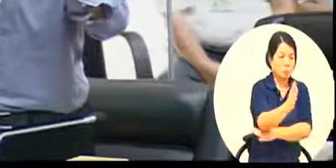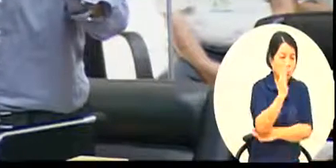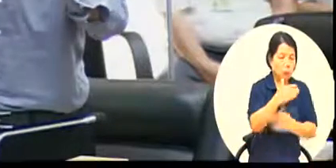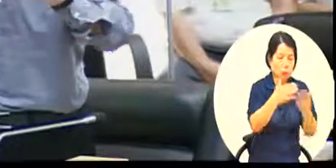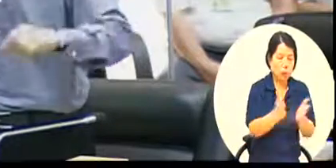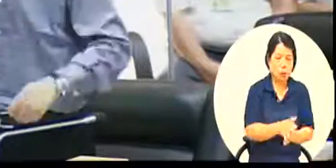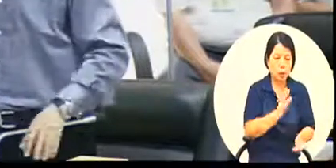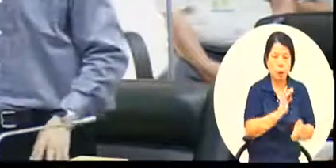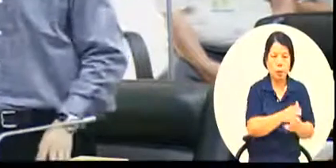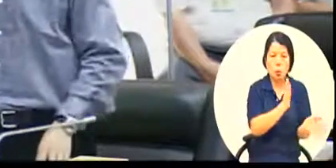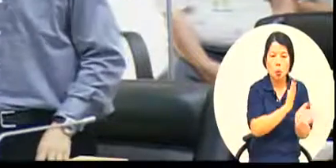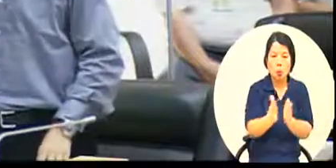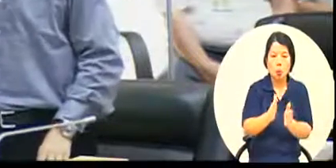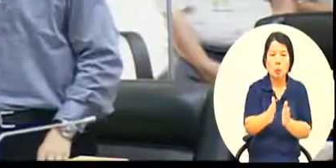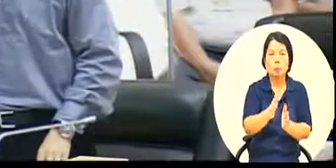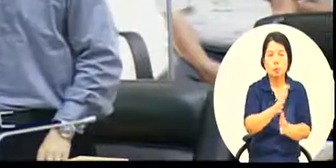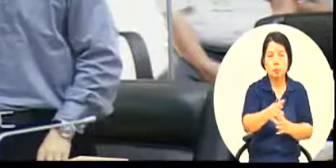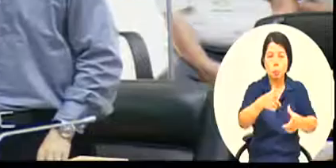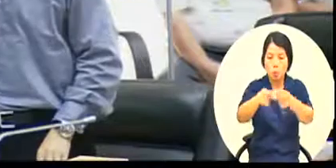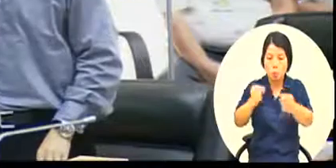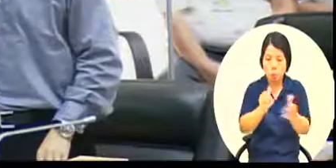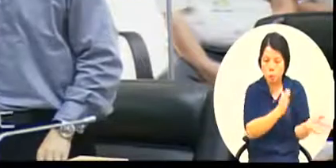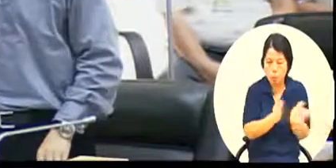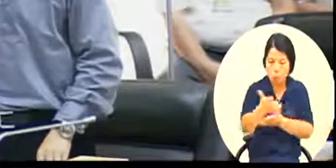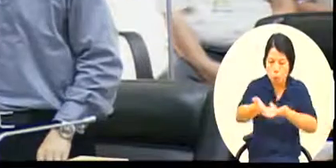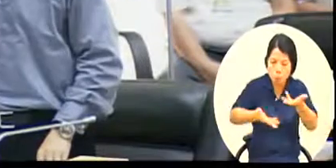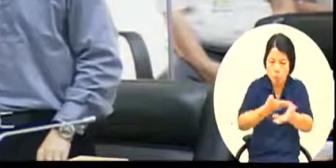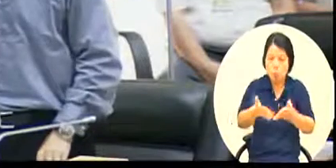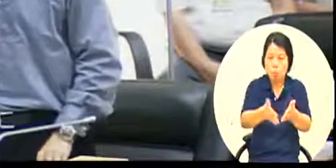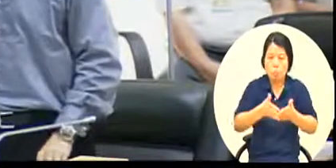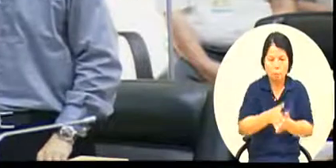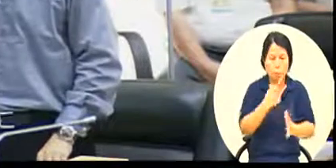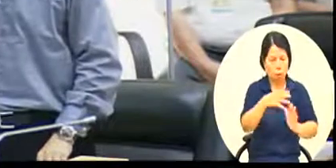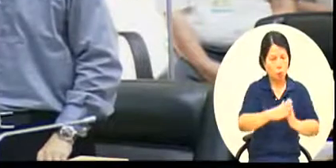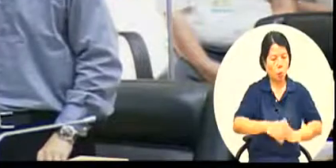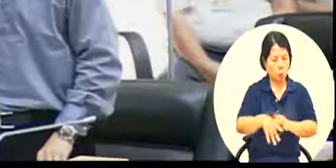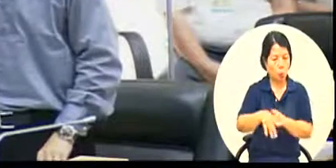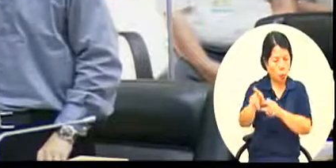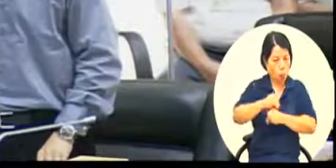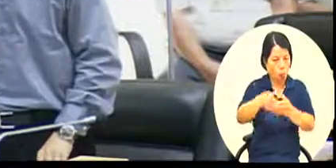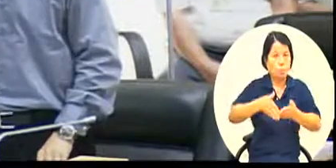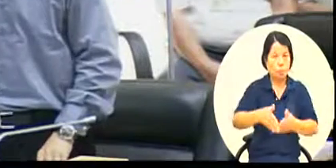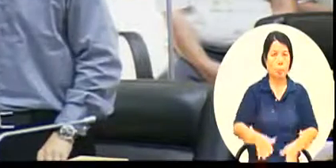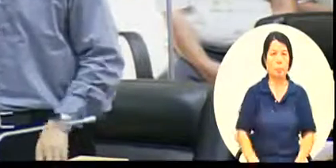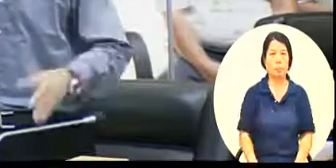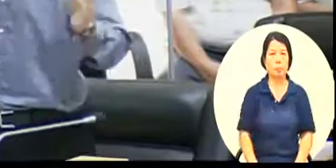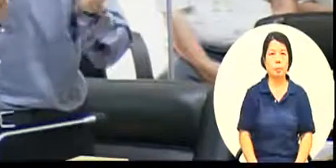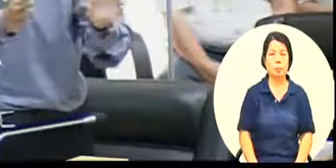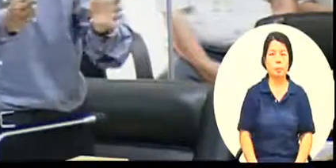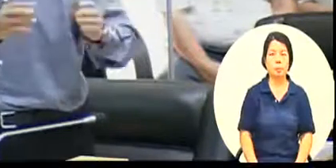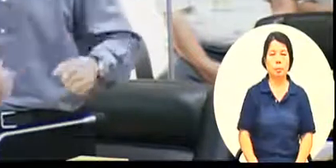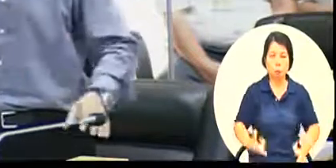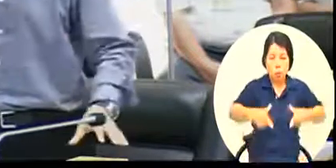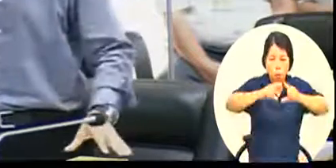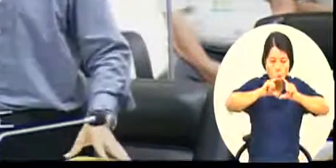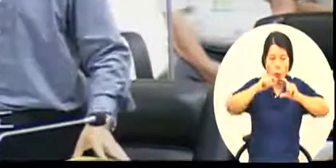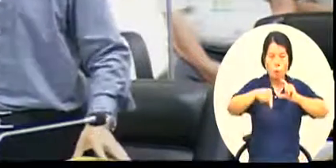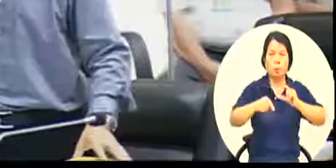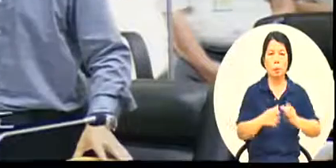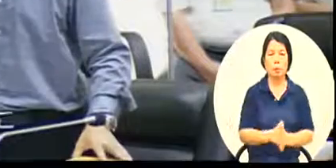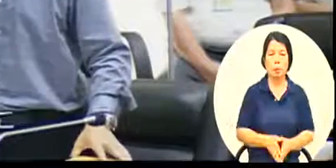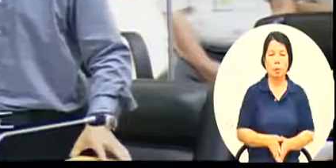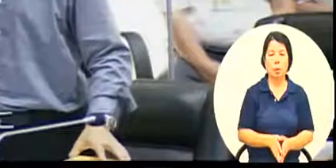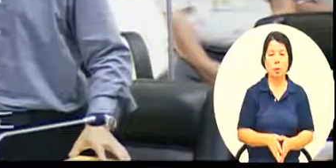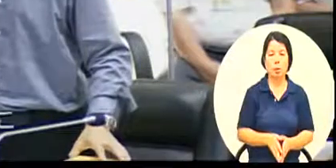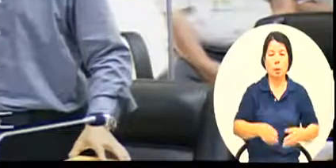日本在处理这个案子的时候，更有一个论述的根据吼。那这是我们一再希望能够回到所谓的